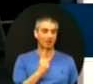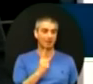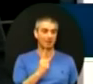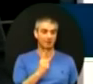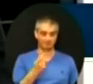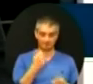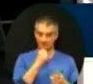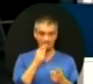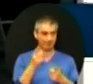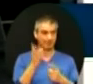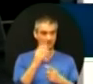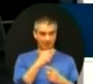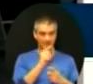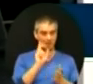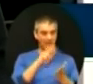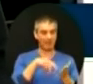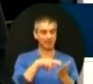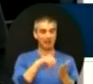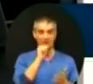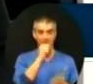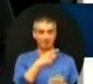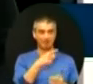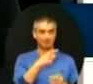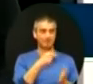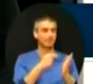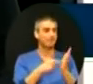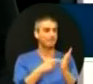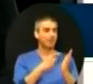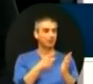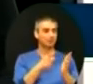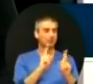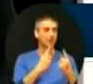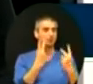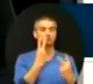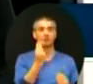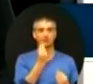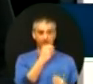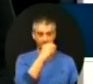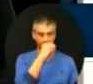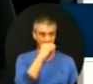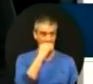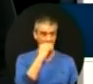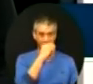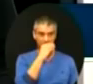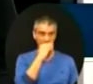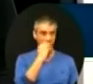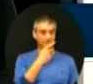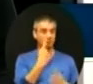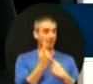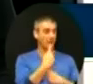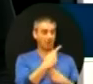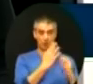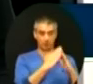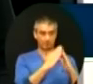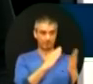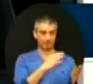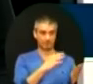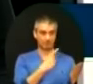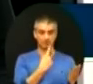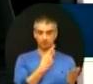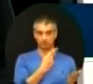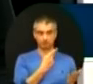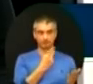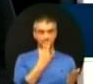ממשק המים באמצעות היטלי המים, וכתוצאה מזה קרו שני דברים. אחד, לצרכן הביתי